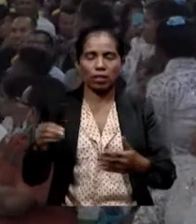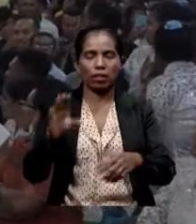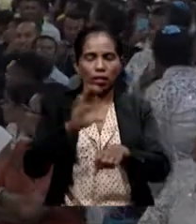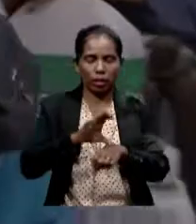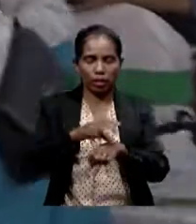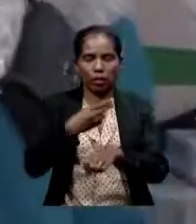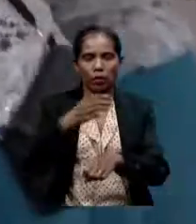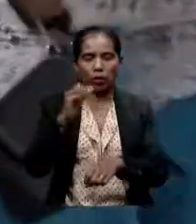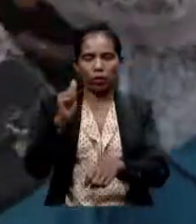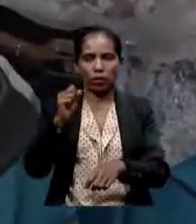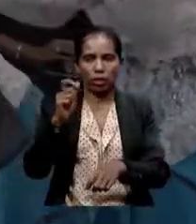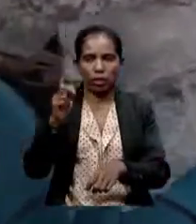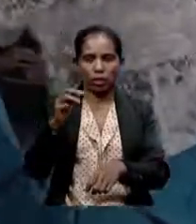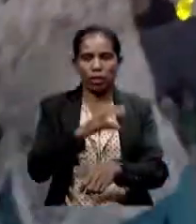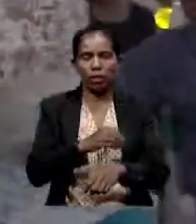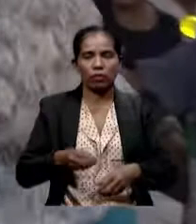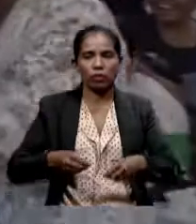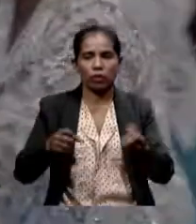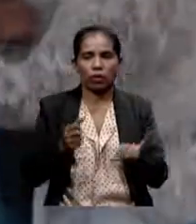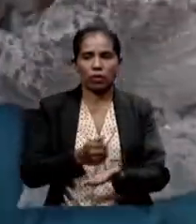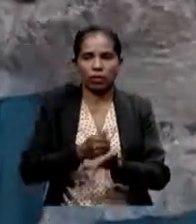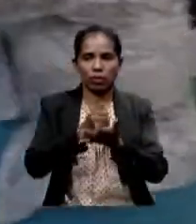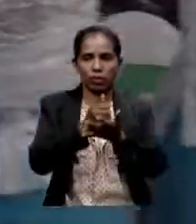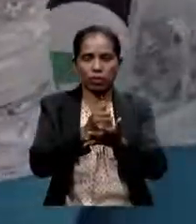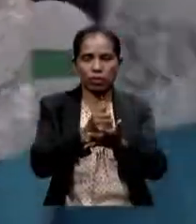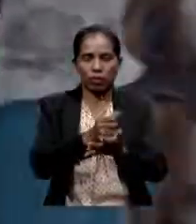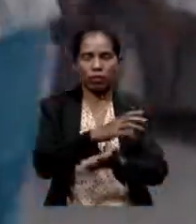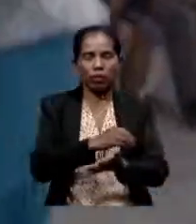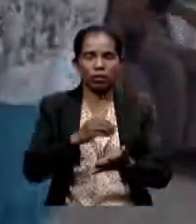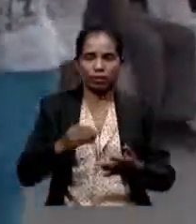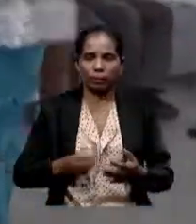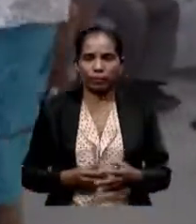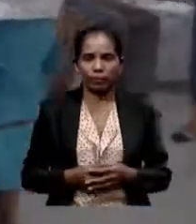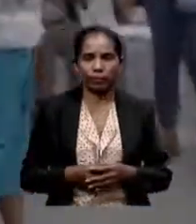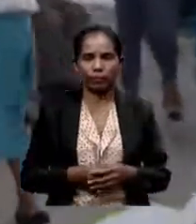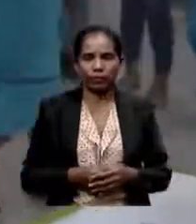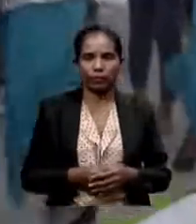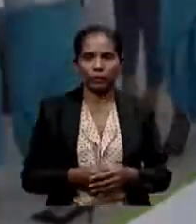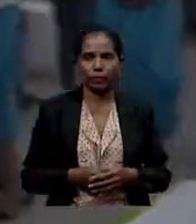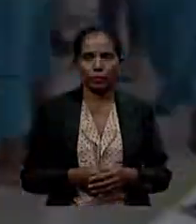nebe fo apoio pa kada grupo koral. Jimmy Fernandez, Zuvial da Costa, GMN.